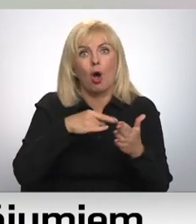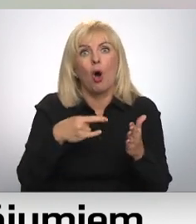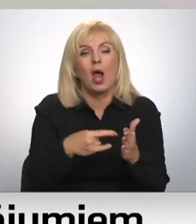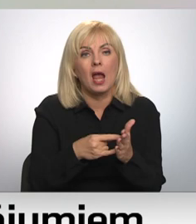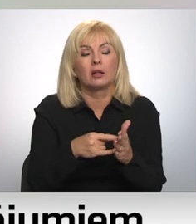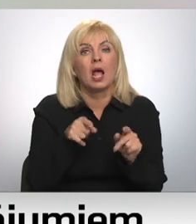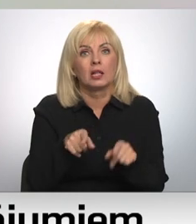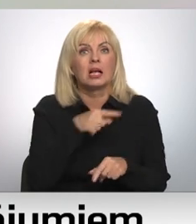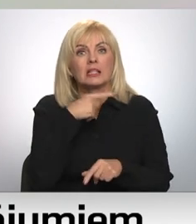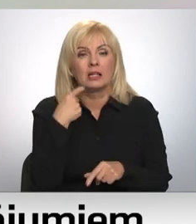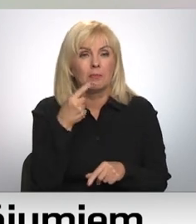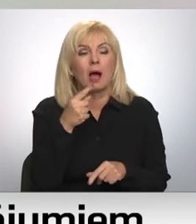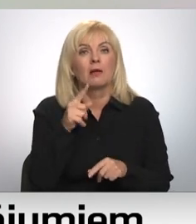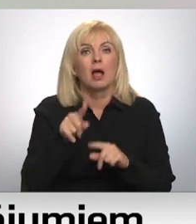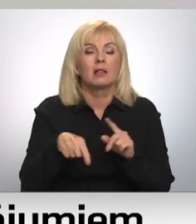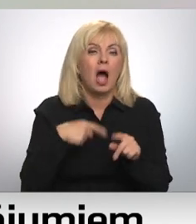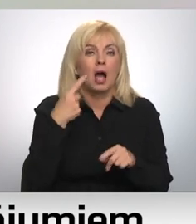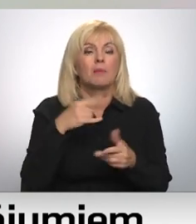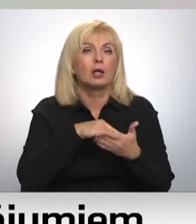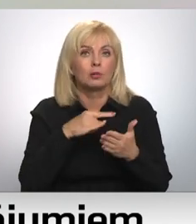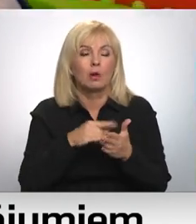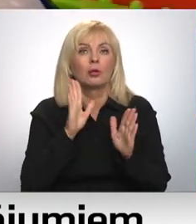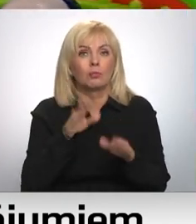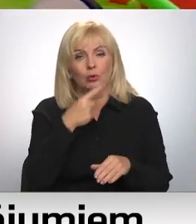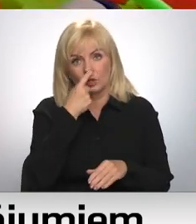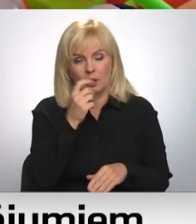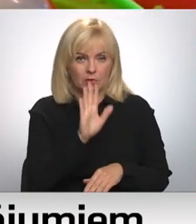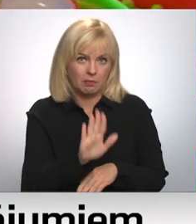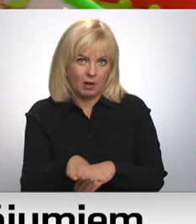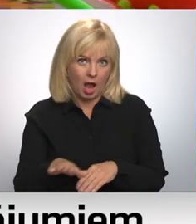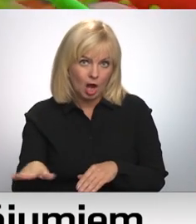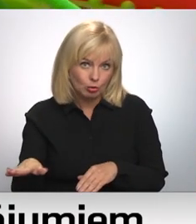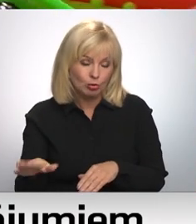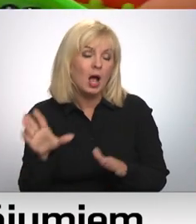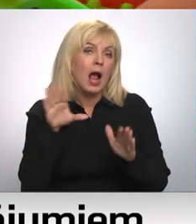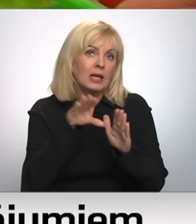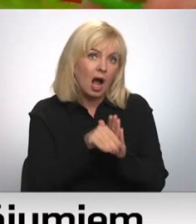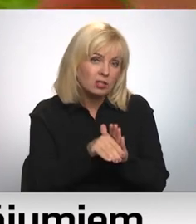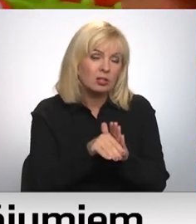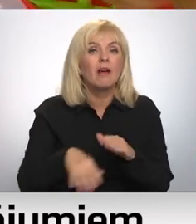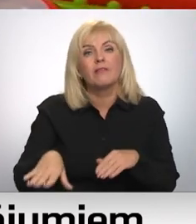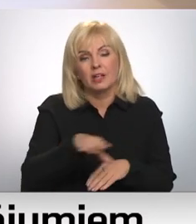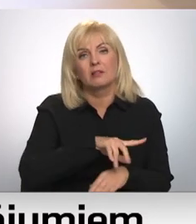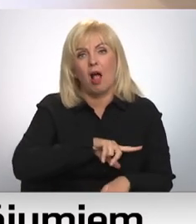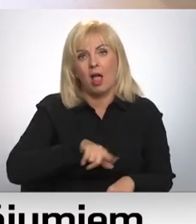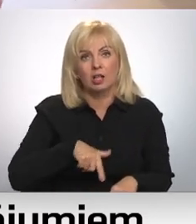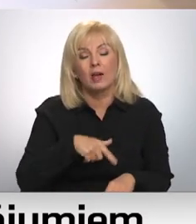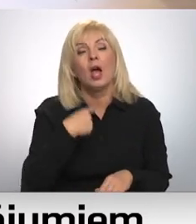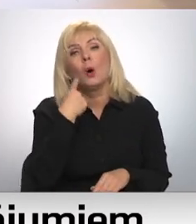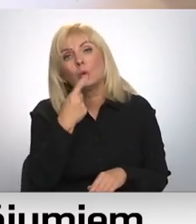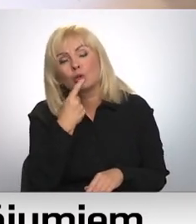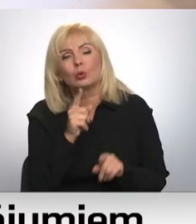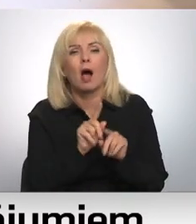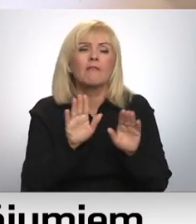ir, es gribētu, lai nākamreiz šis projekts sasniedz 100 bērnus un iesaistīsies visa Latvija. Uzrunājot gan